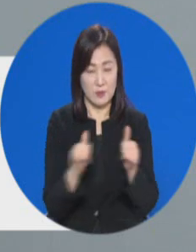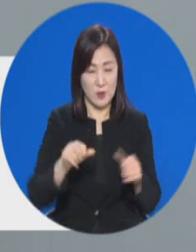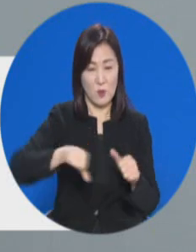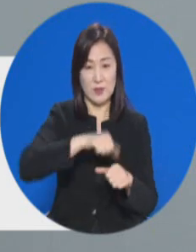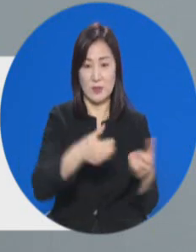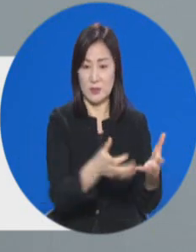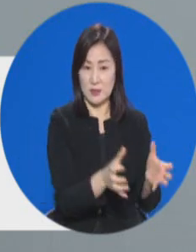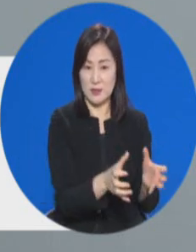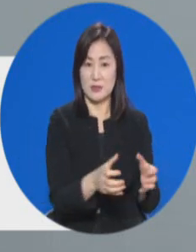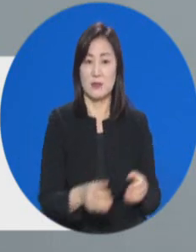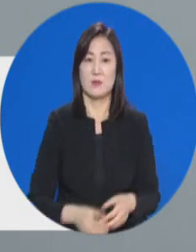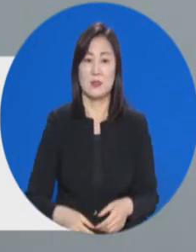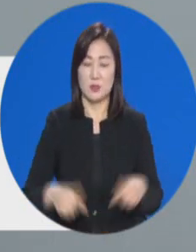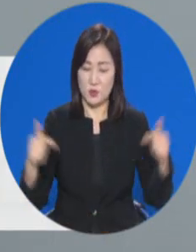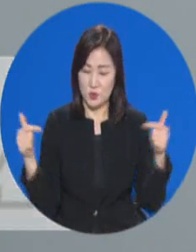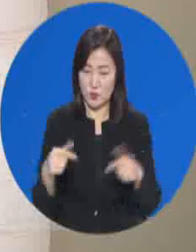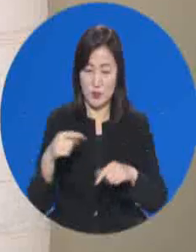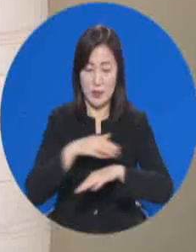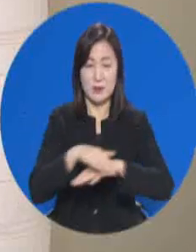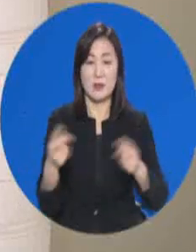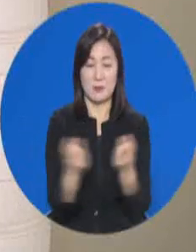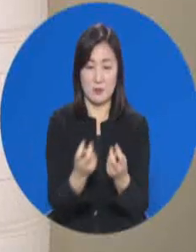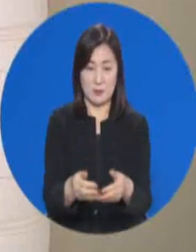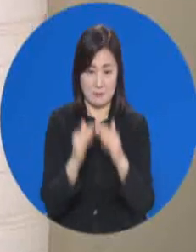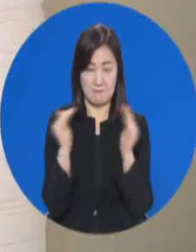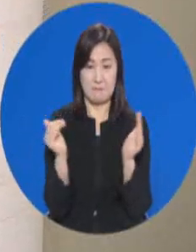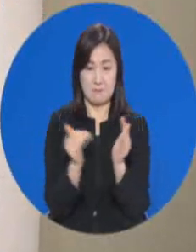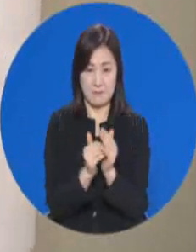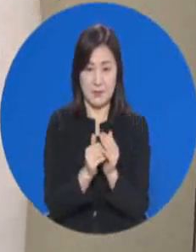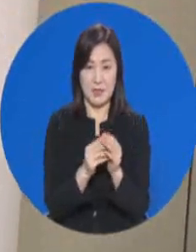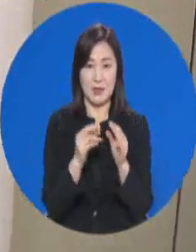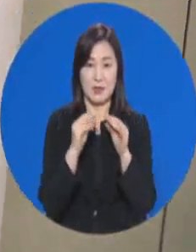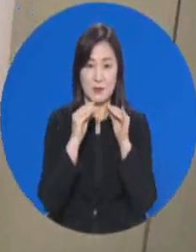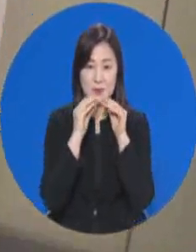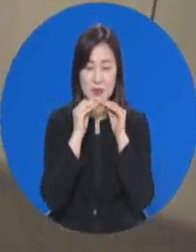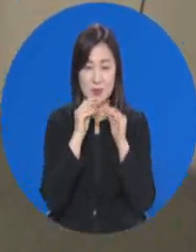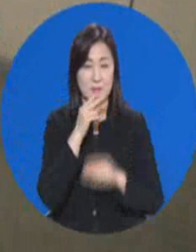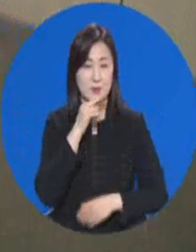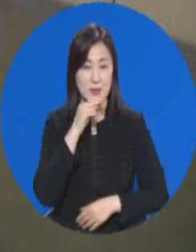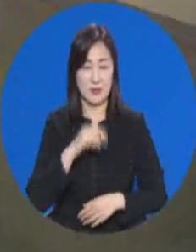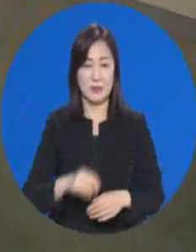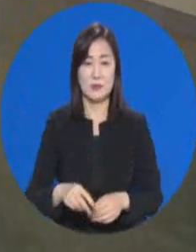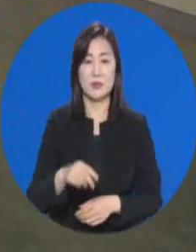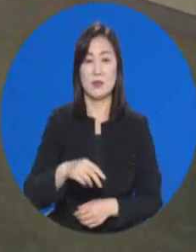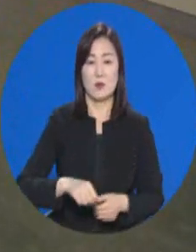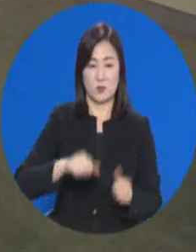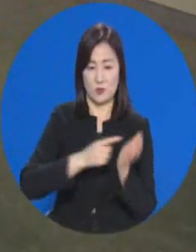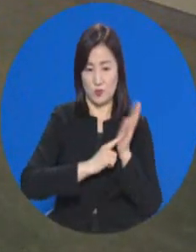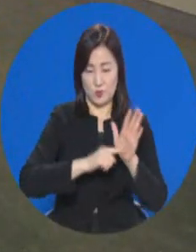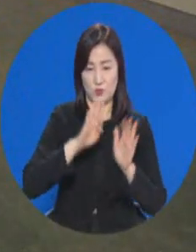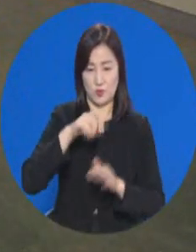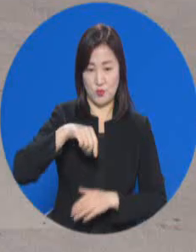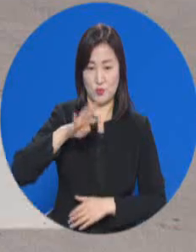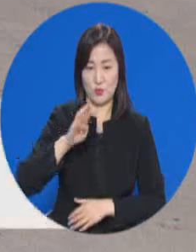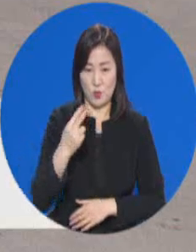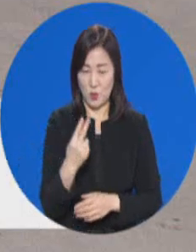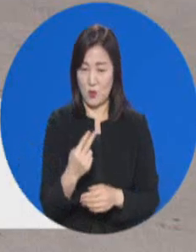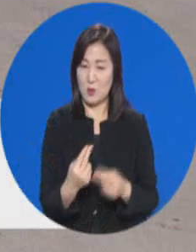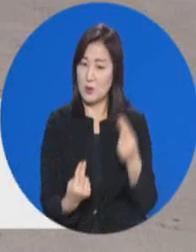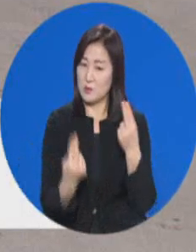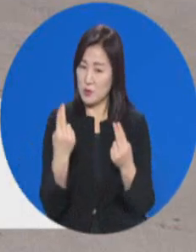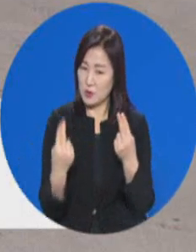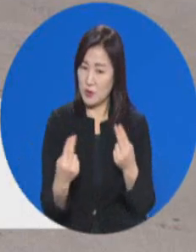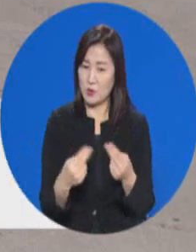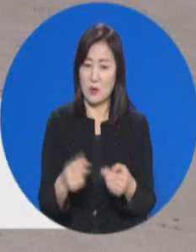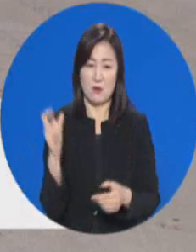등과 저감 대책을 마련하였고 미세 플라스틱의 해법은 친환경 부표, 스티로폼 부표보다 내구성이